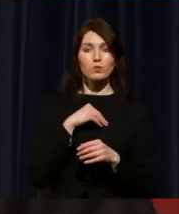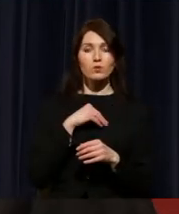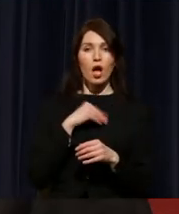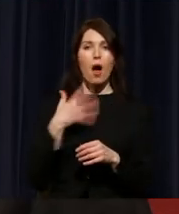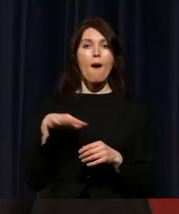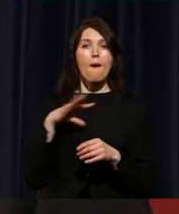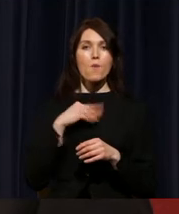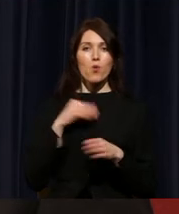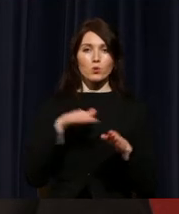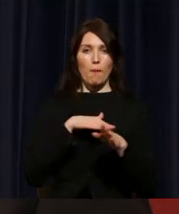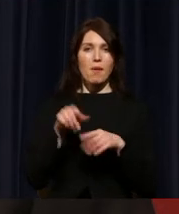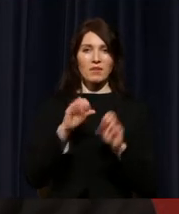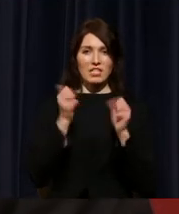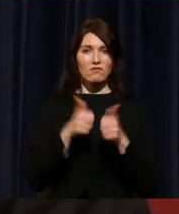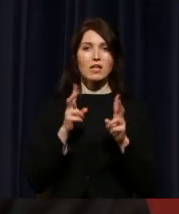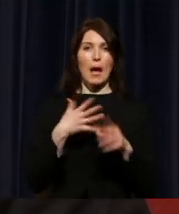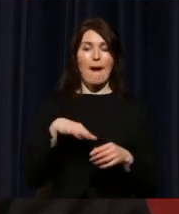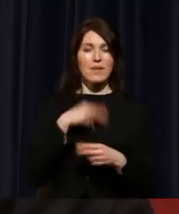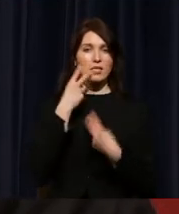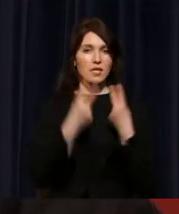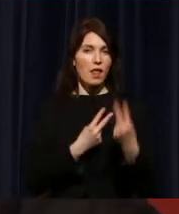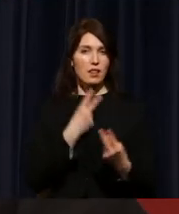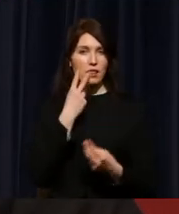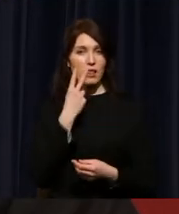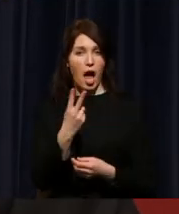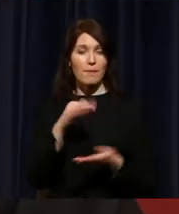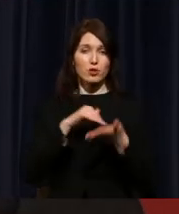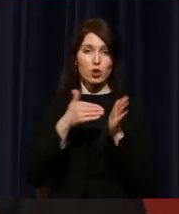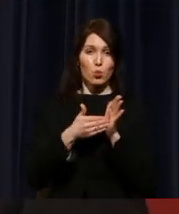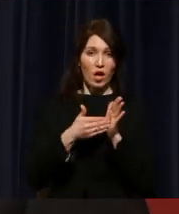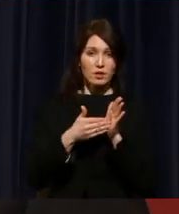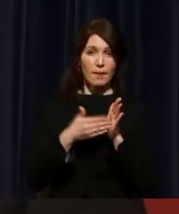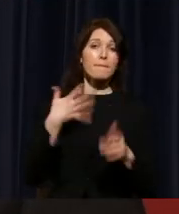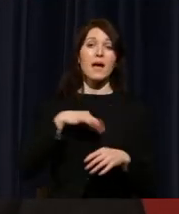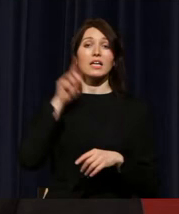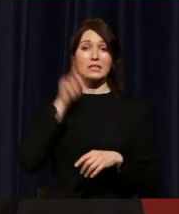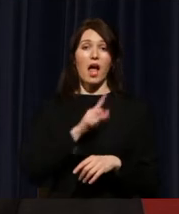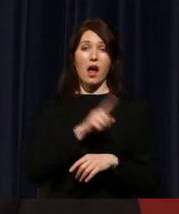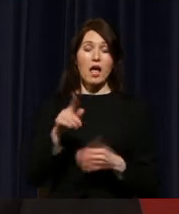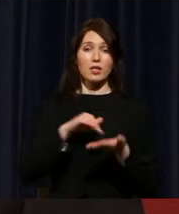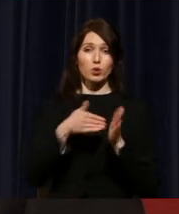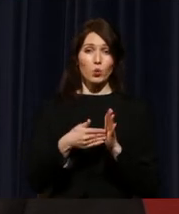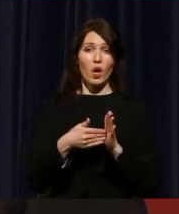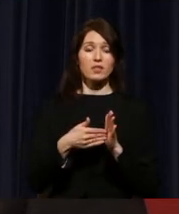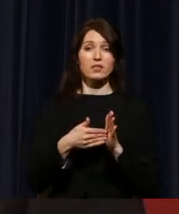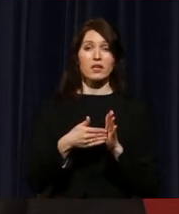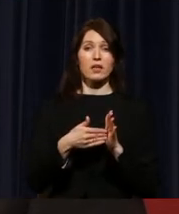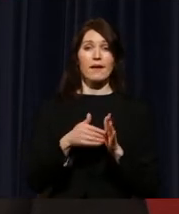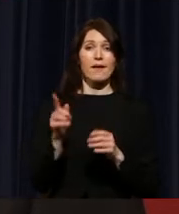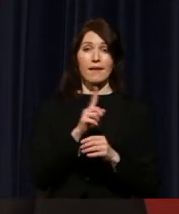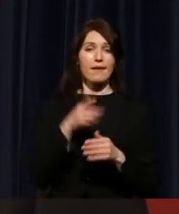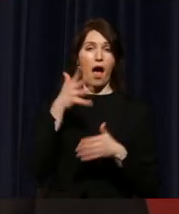mūs piepilda tas veids, kā mēs skatāmies uz situācijām mēs zinām, ka katrai situācijai